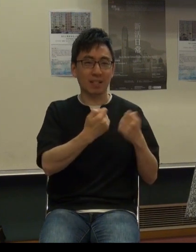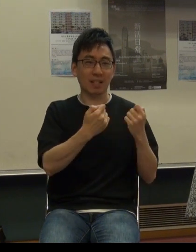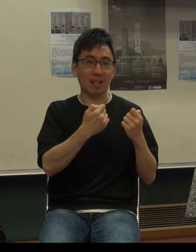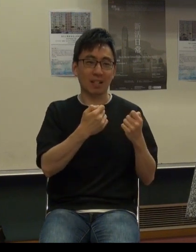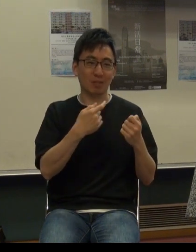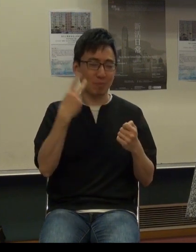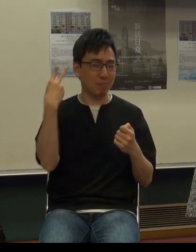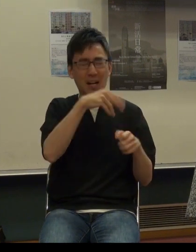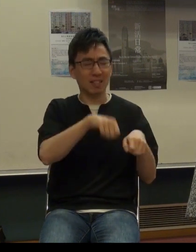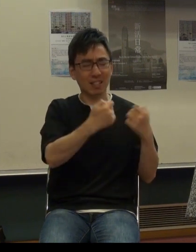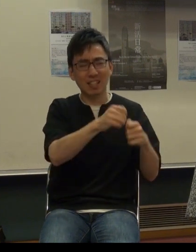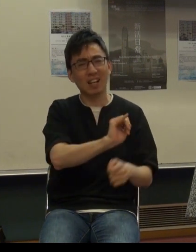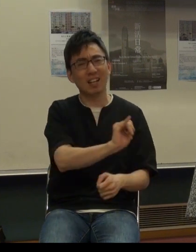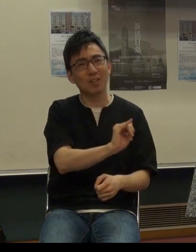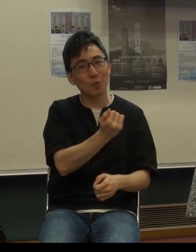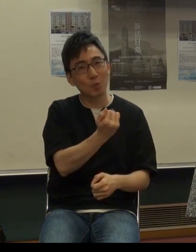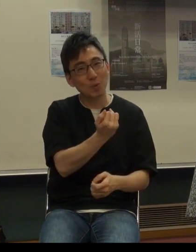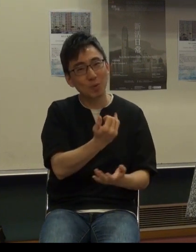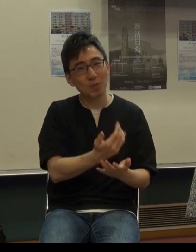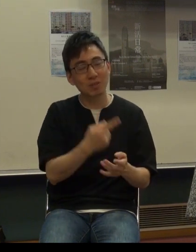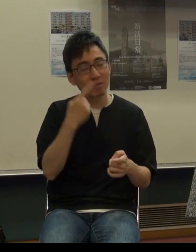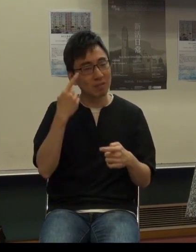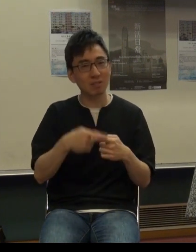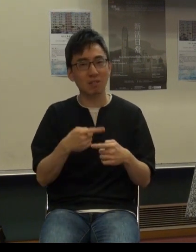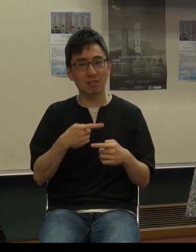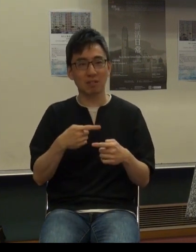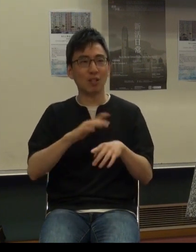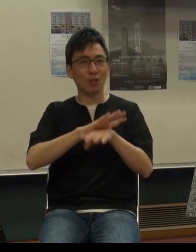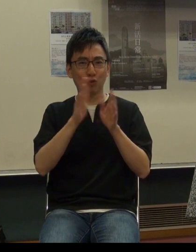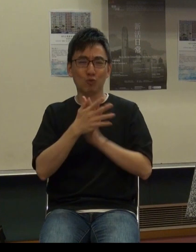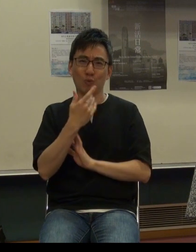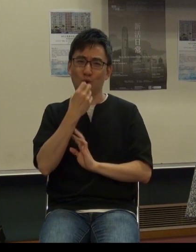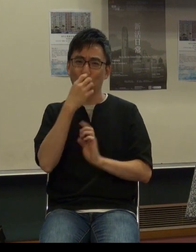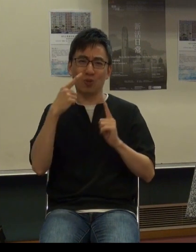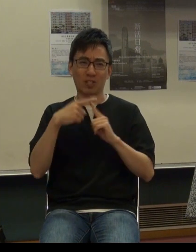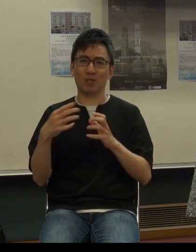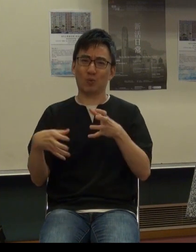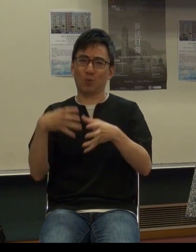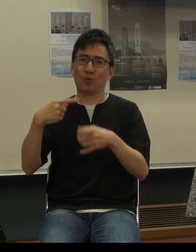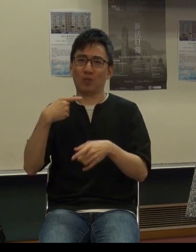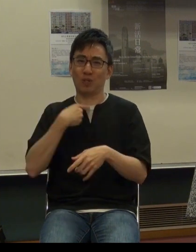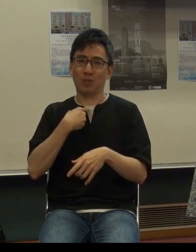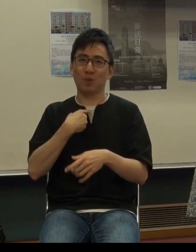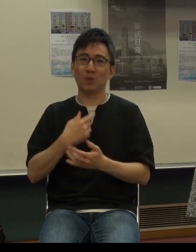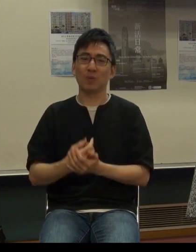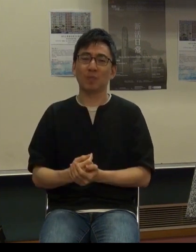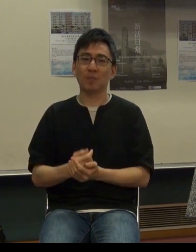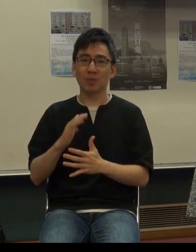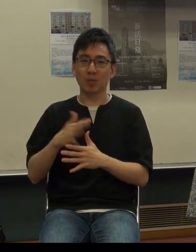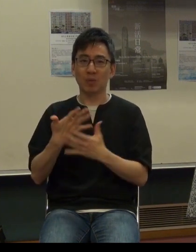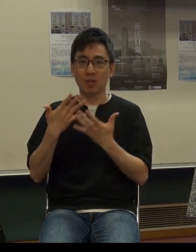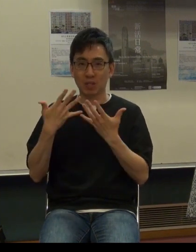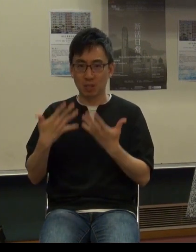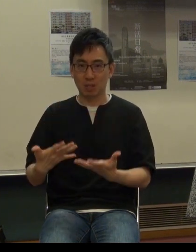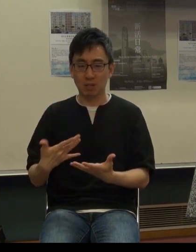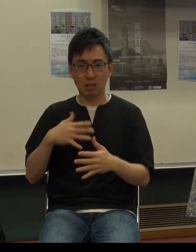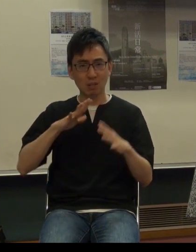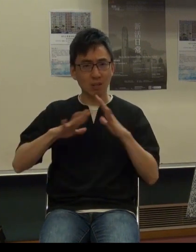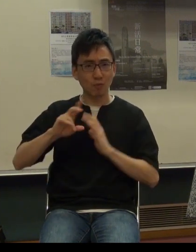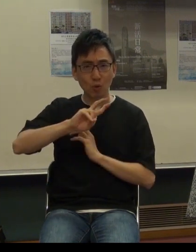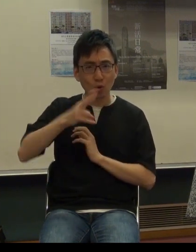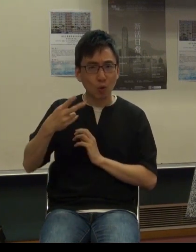咁濫咧？咁我相信呢樣咧係一個全民應該討論嘅，因為而家呢個咁嘅情況咧係